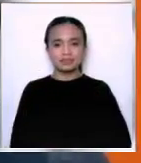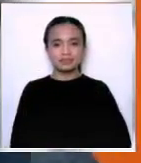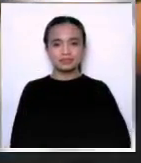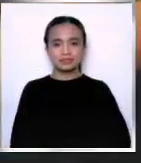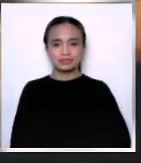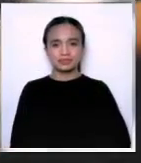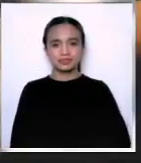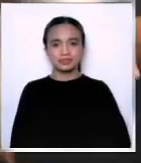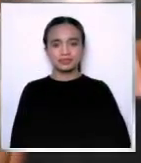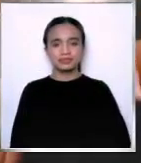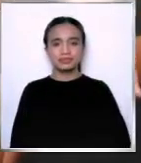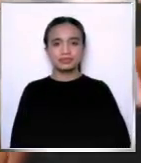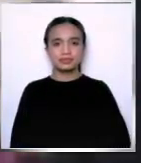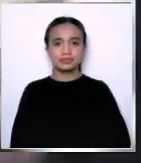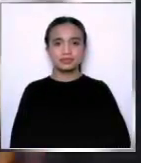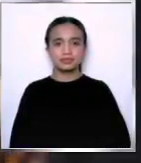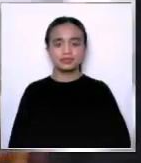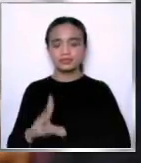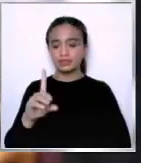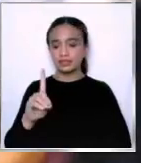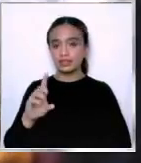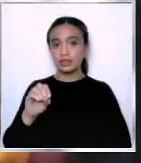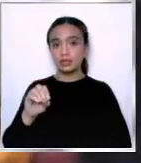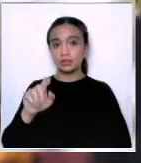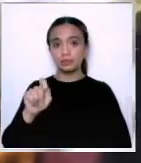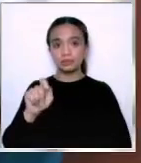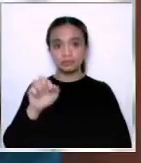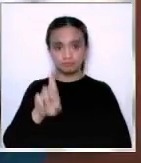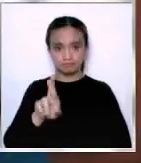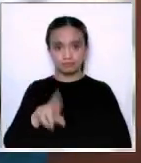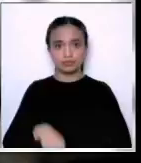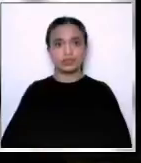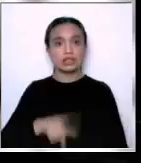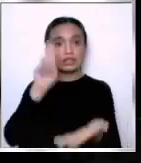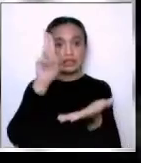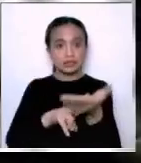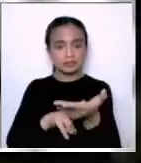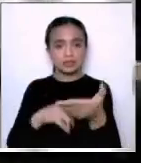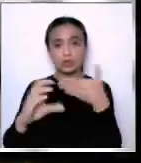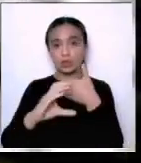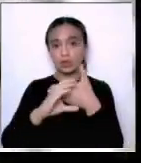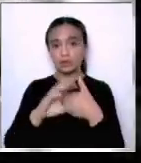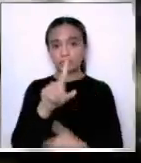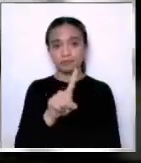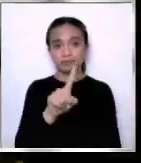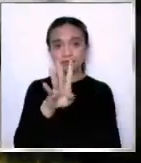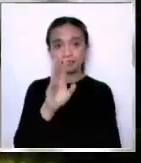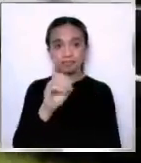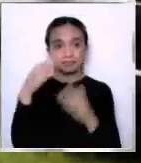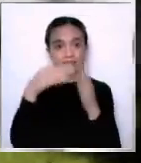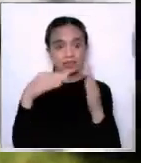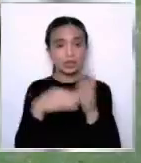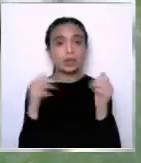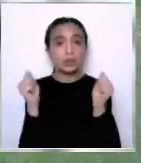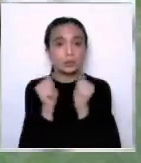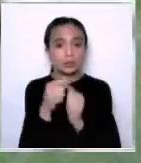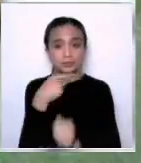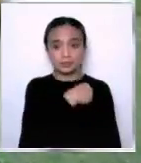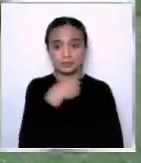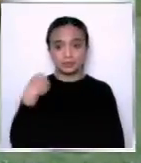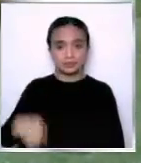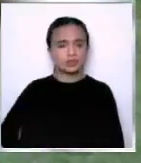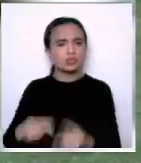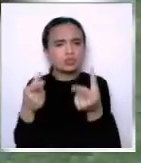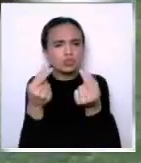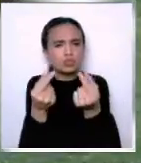Pinirmahan na ng Department of Transportation ang 142 billion contract sa China sa muling pagsasaayos ng PNR Bicol Project.